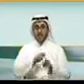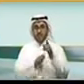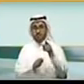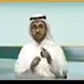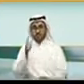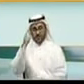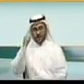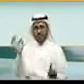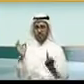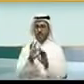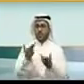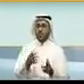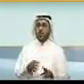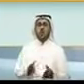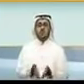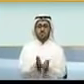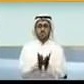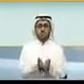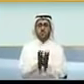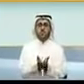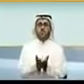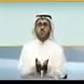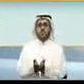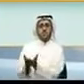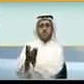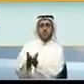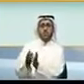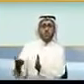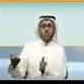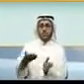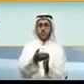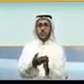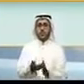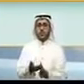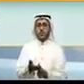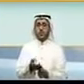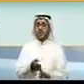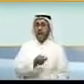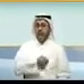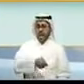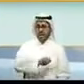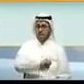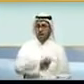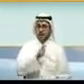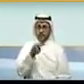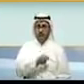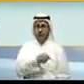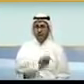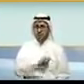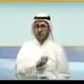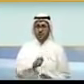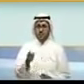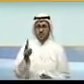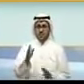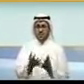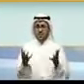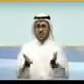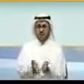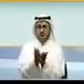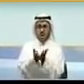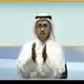354 مهاجرا من قوارب صغيرة في المياه الإقليمية الأسبانية، ولم تعرف بعد جنسية